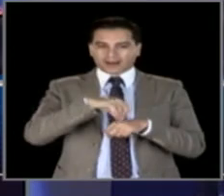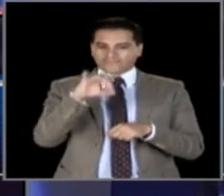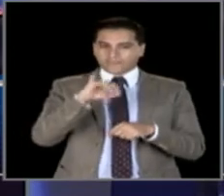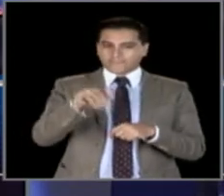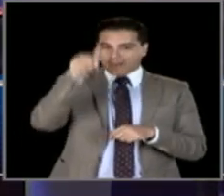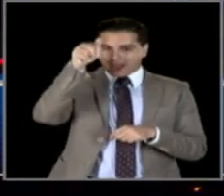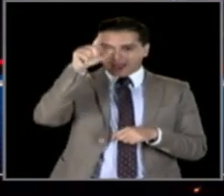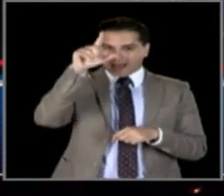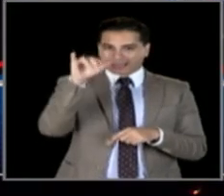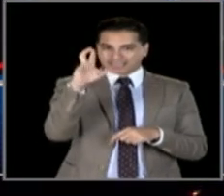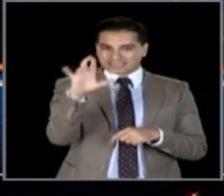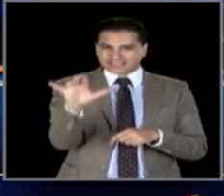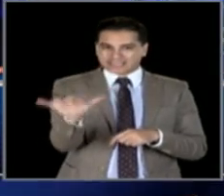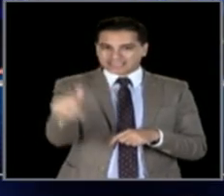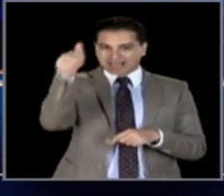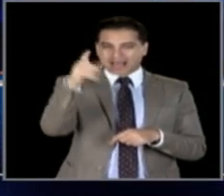خاطئة.